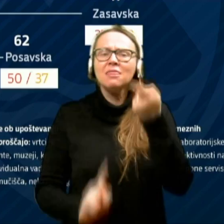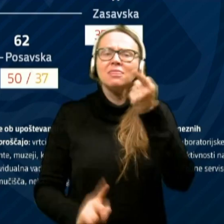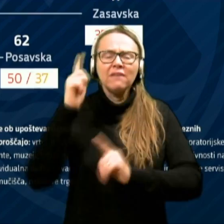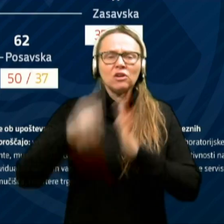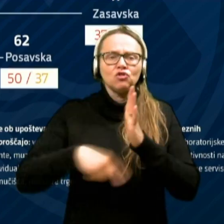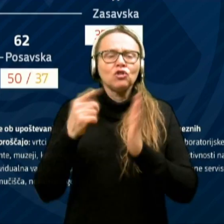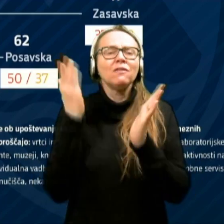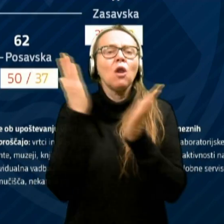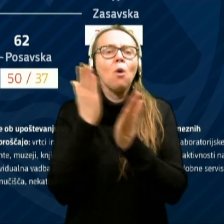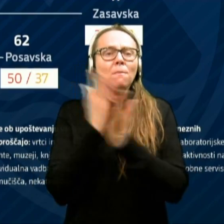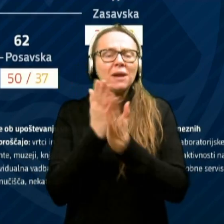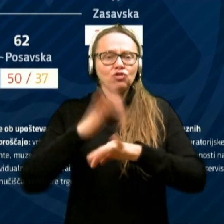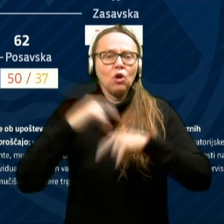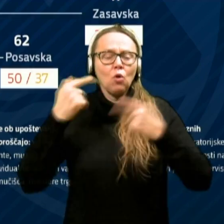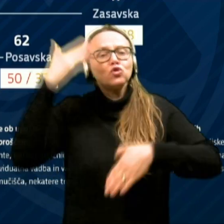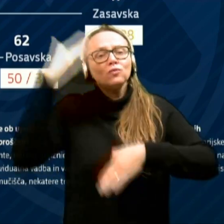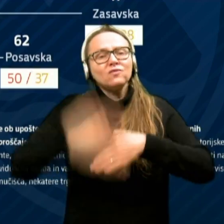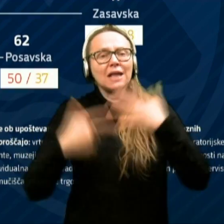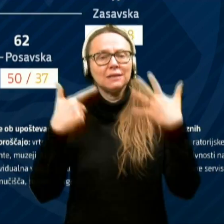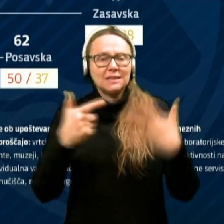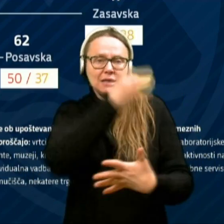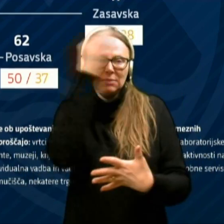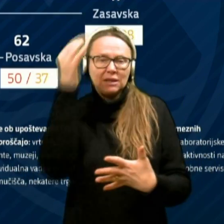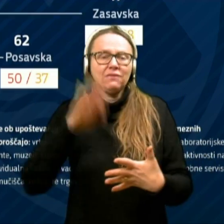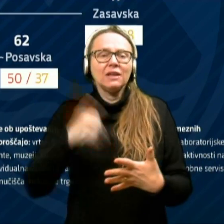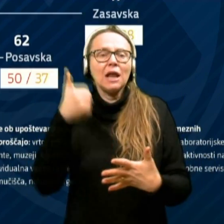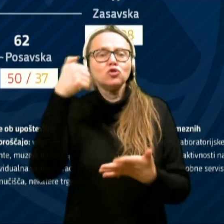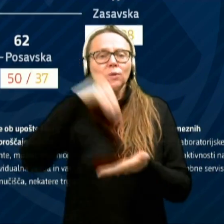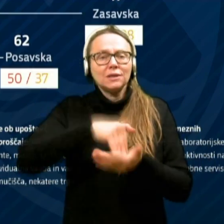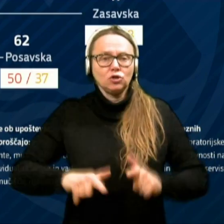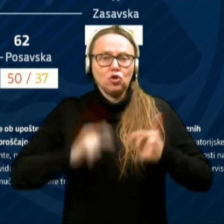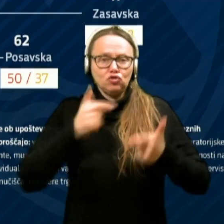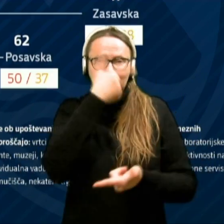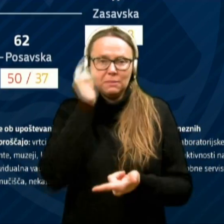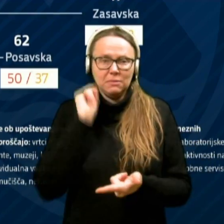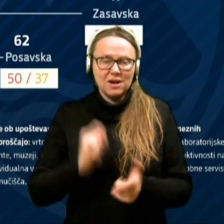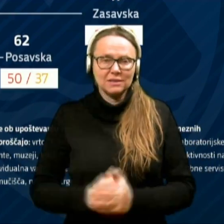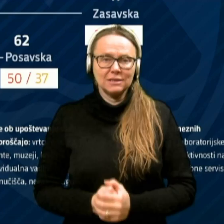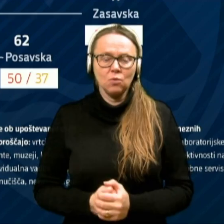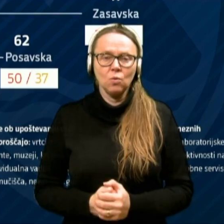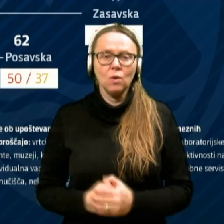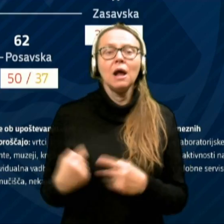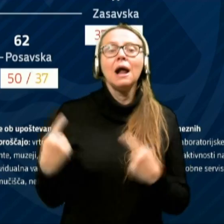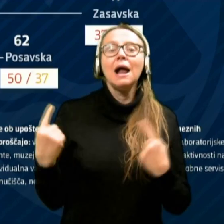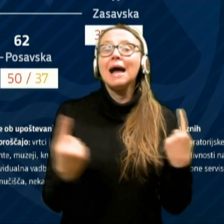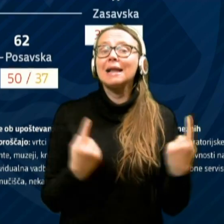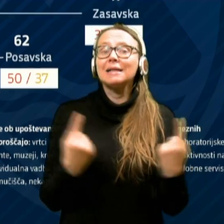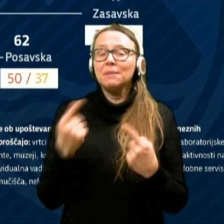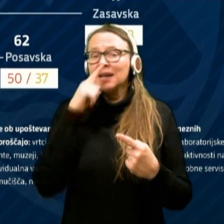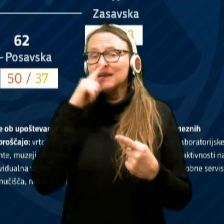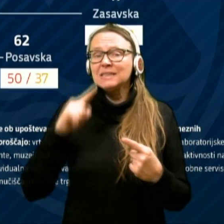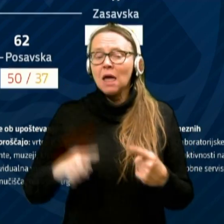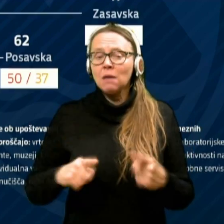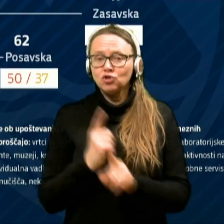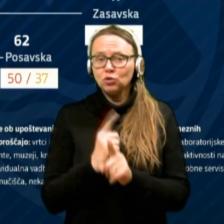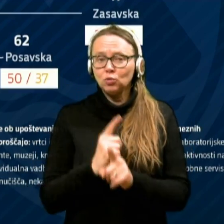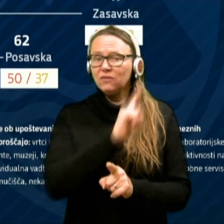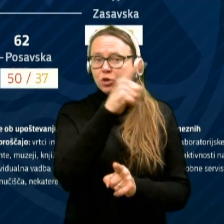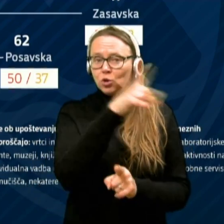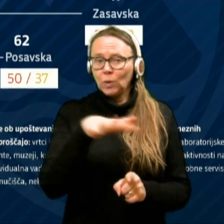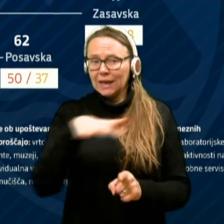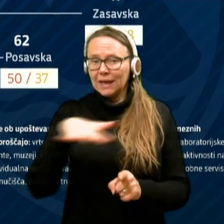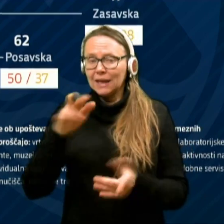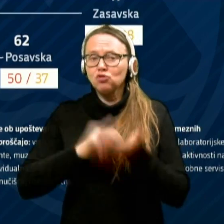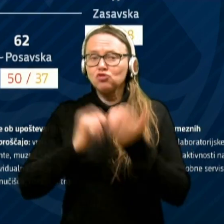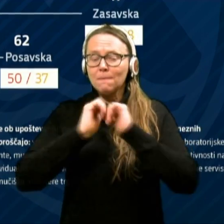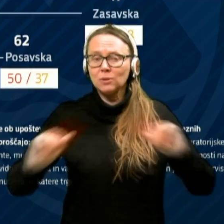število povprečnih okužb v zadnjih 7 dnevih na 100 tisoč prebivalcev. Razmere so slabše v vseh ostalih regijah, še